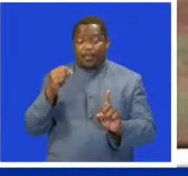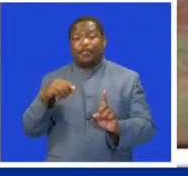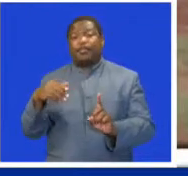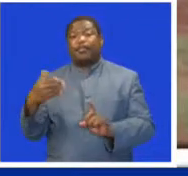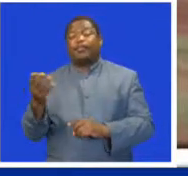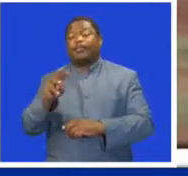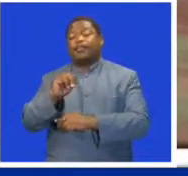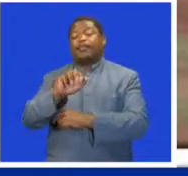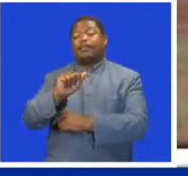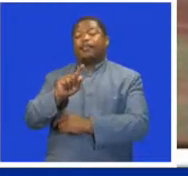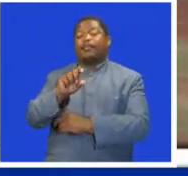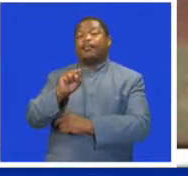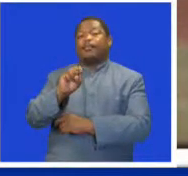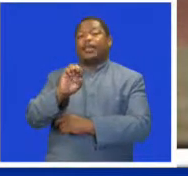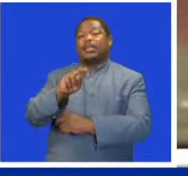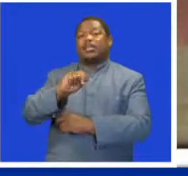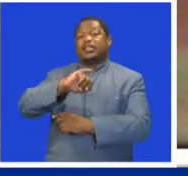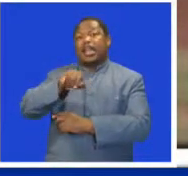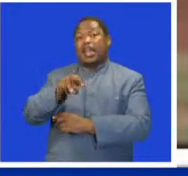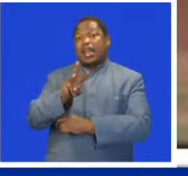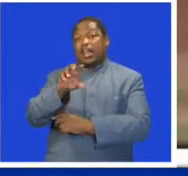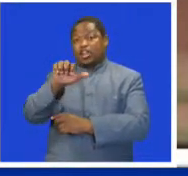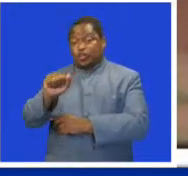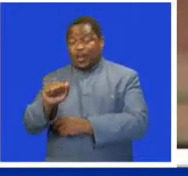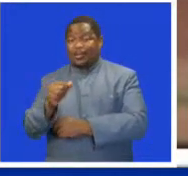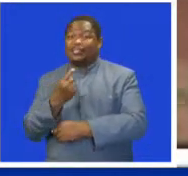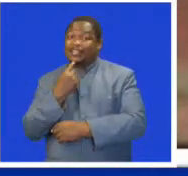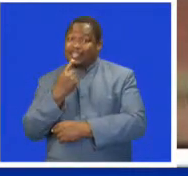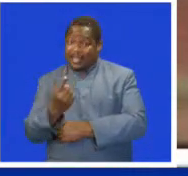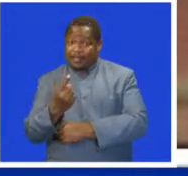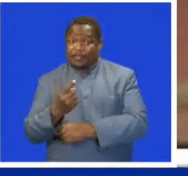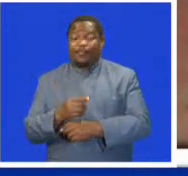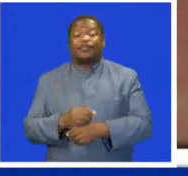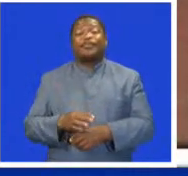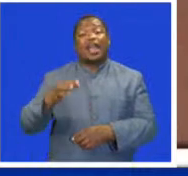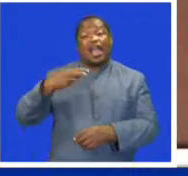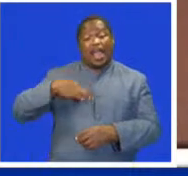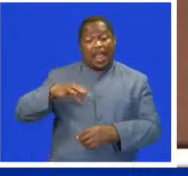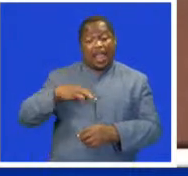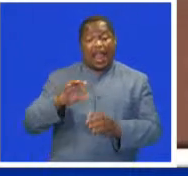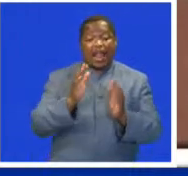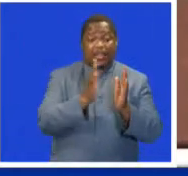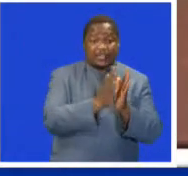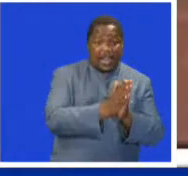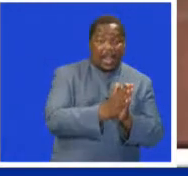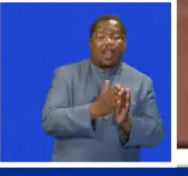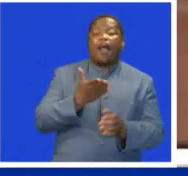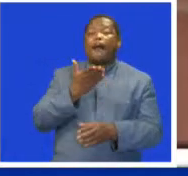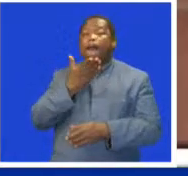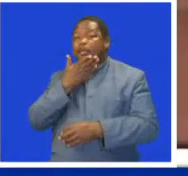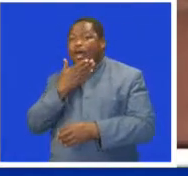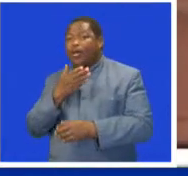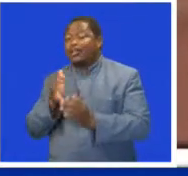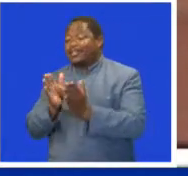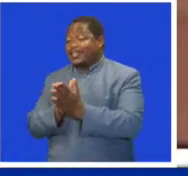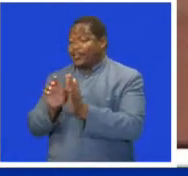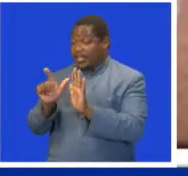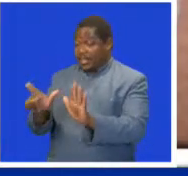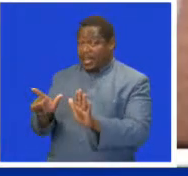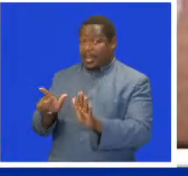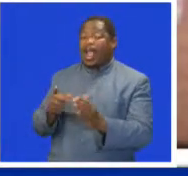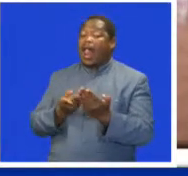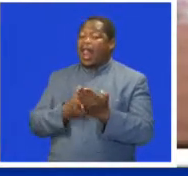ukuthi bafundi bebanifombatane labalishumi nebafana labalishumi nesikhombisa bagcine bayekela isikolwa eminyakeni